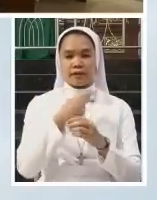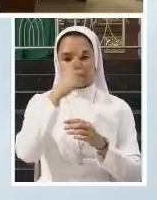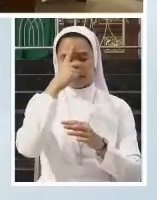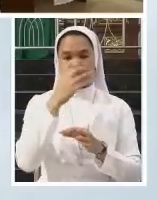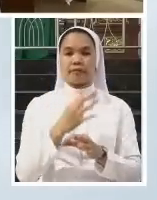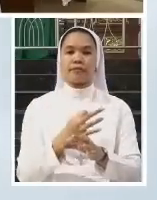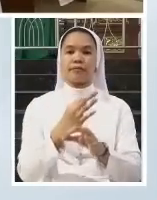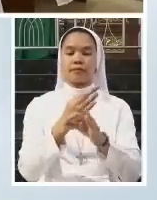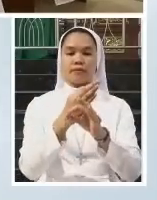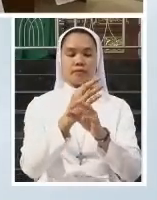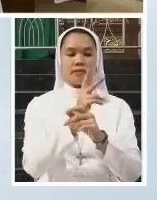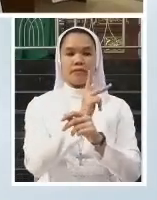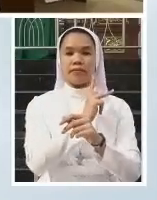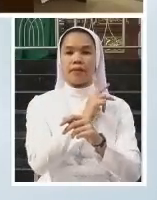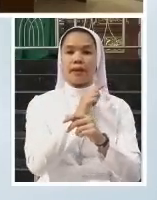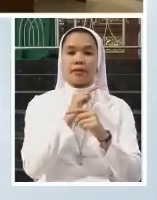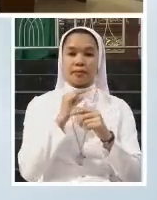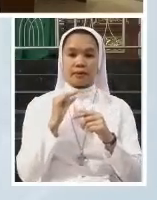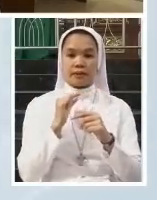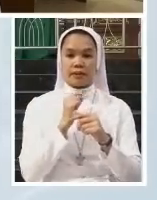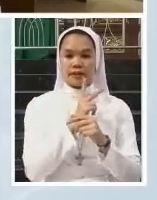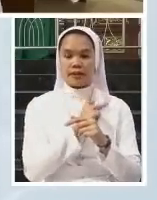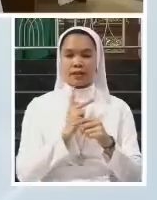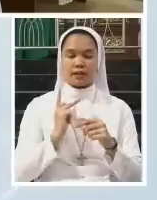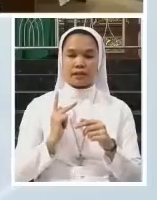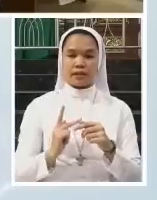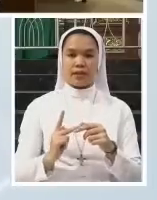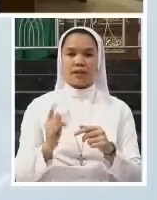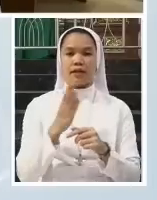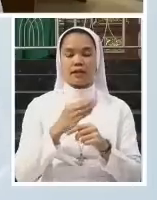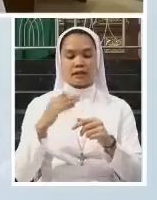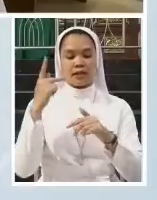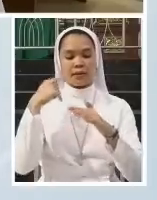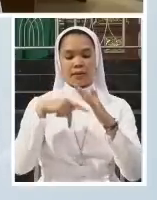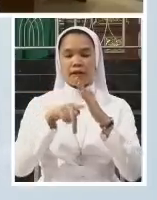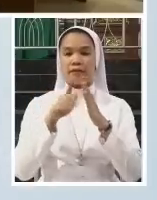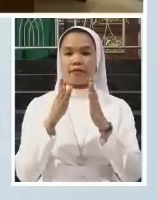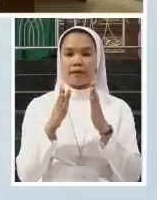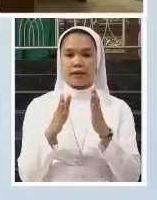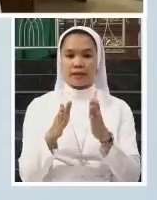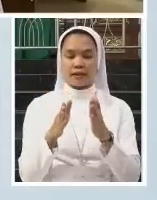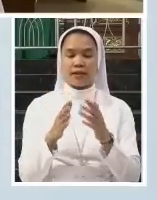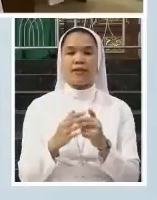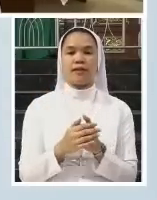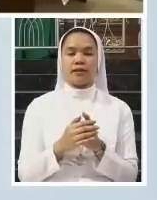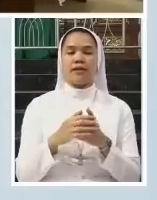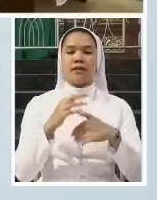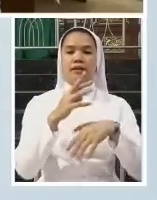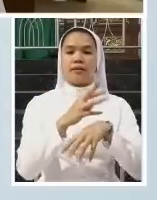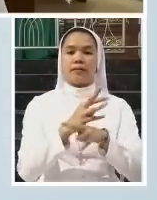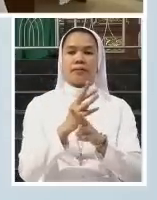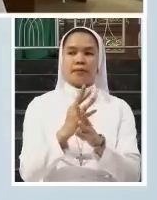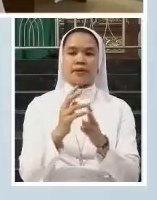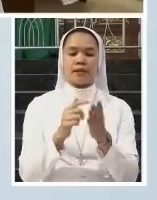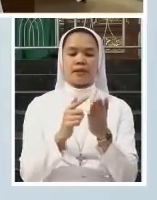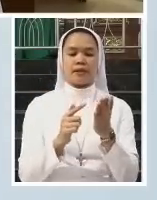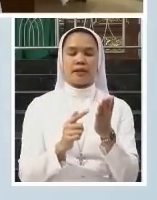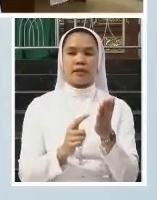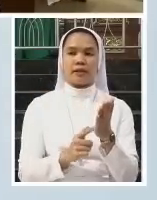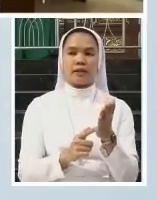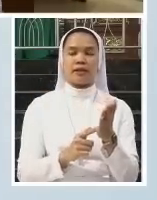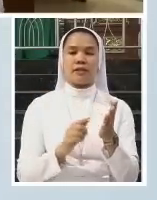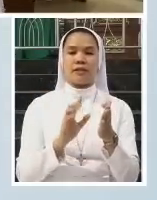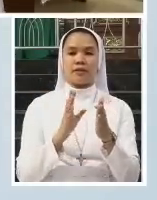pagkahade, pagkapadi, asin pagkaprofeta. Kibuho na ining maging Krisma